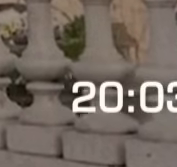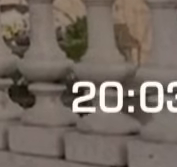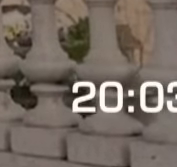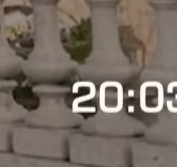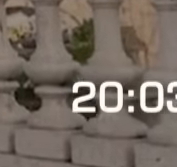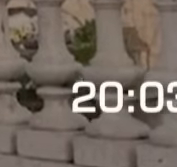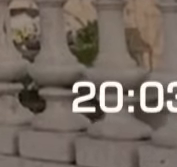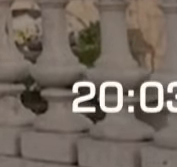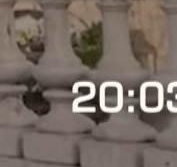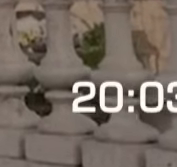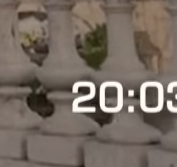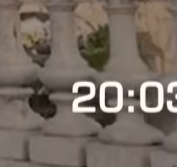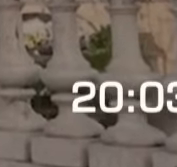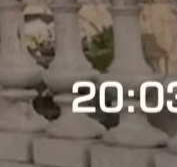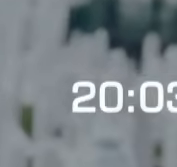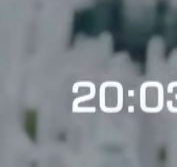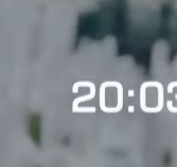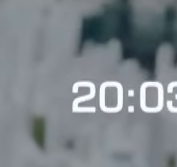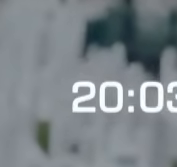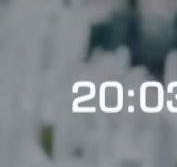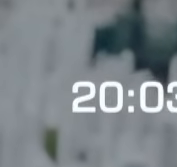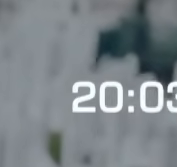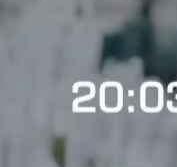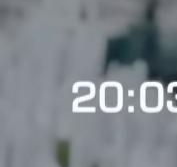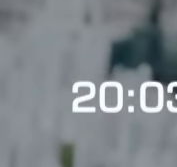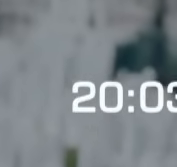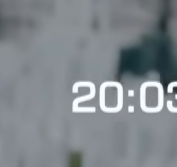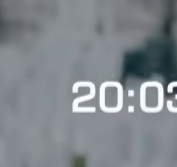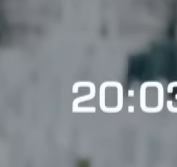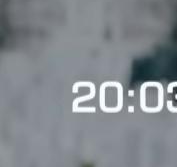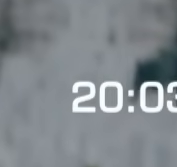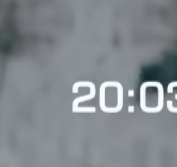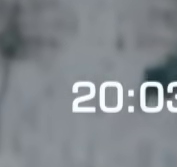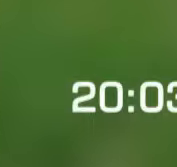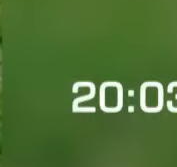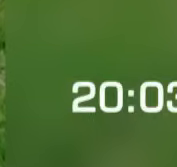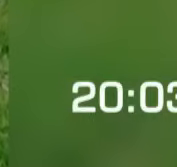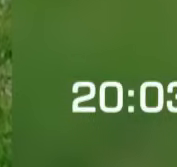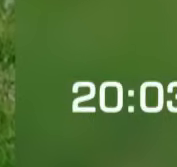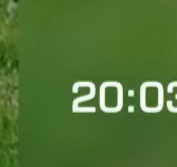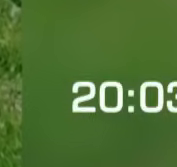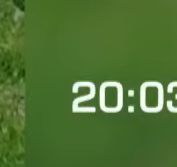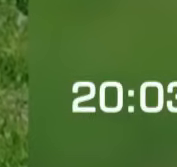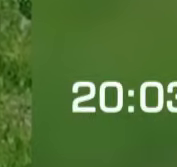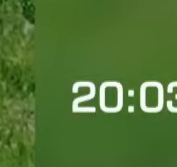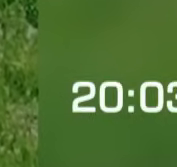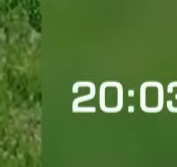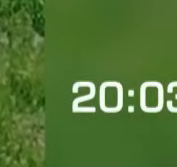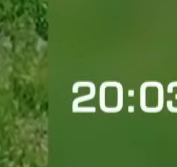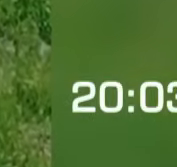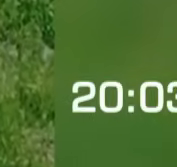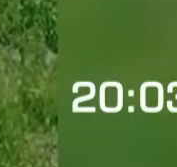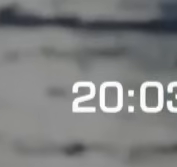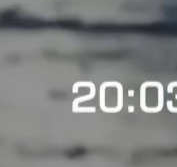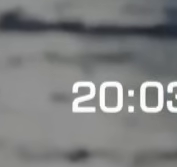იყო 22 წლისა, როცა იმედის კვირის გუნდს შემოუერთდა და 32 წლისაც, როდესაც თქვა, რომ მზად იყო საჰაერო ბურთით